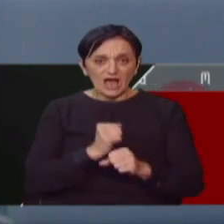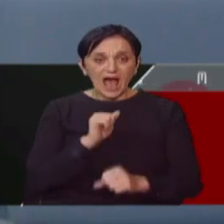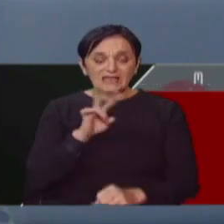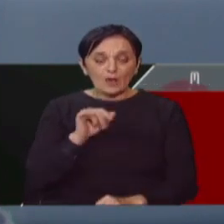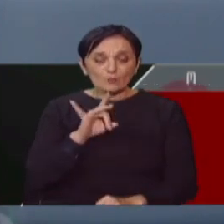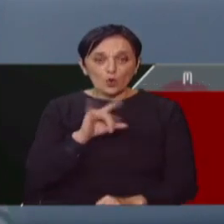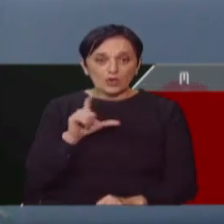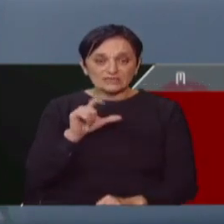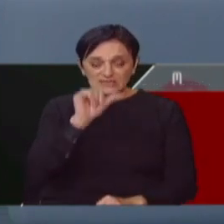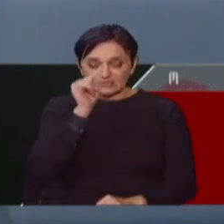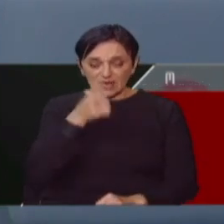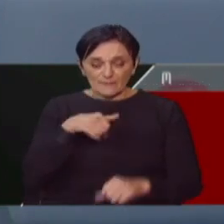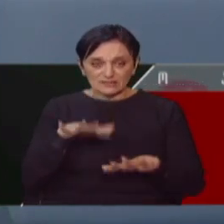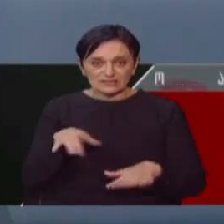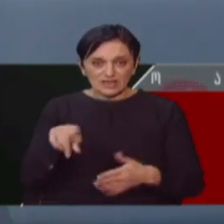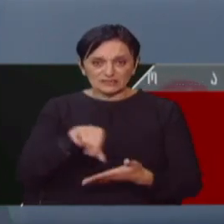ბროლაძე საპრესნეთიდან.